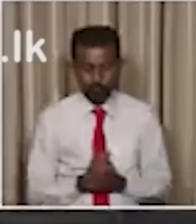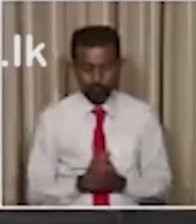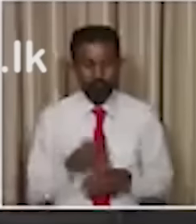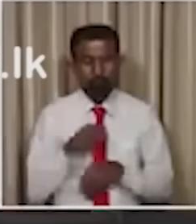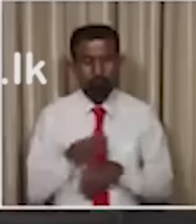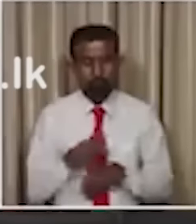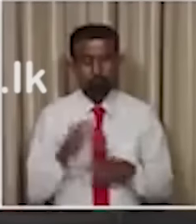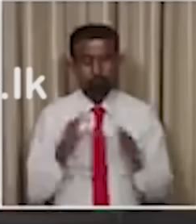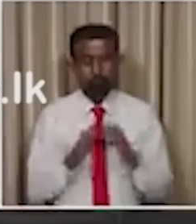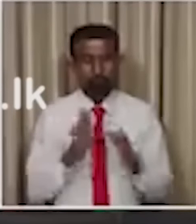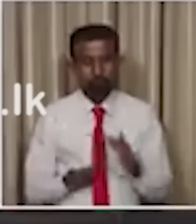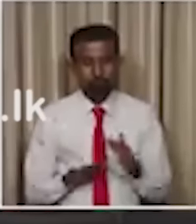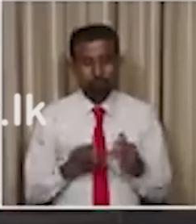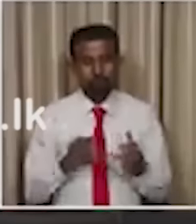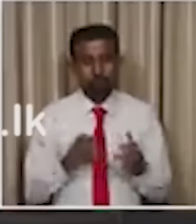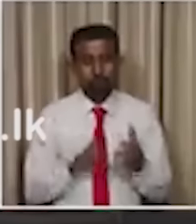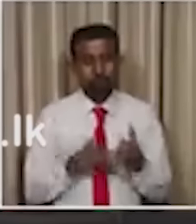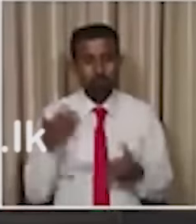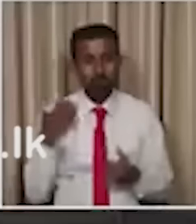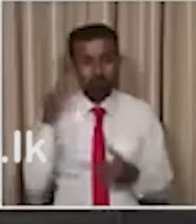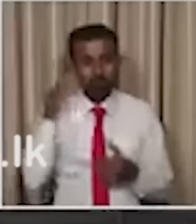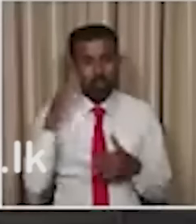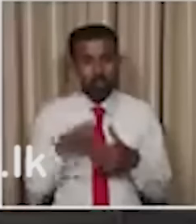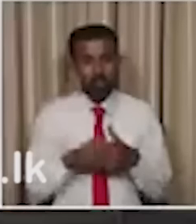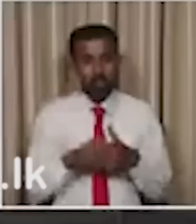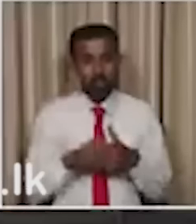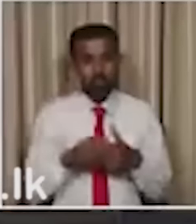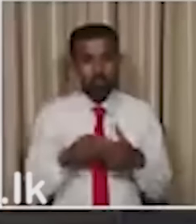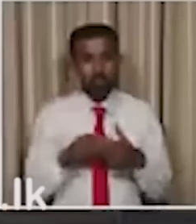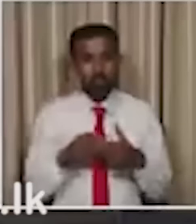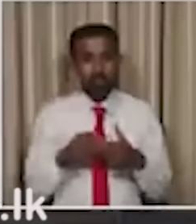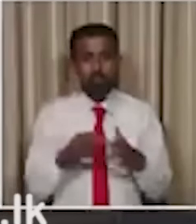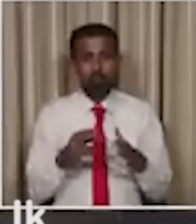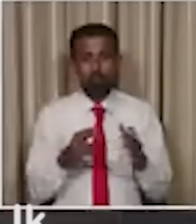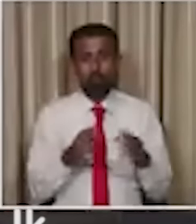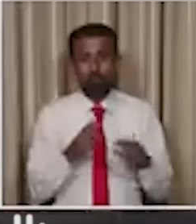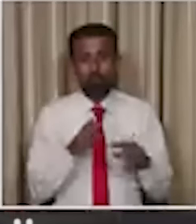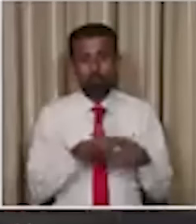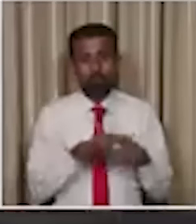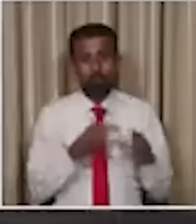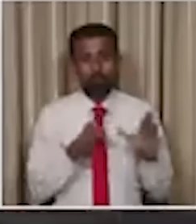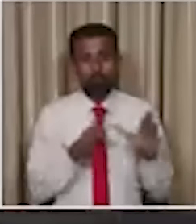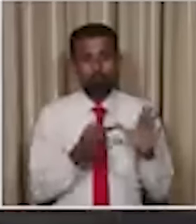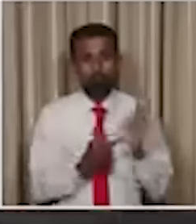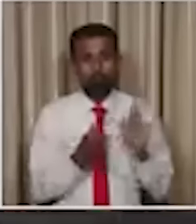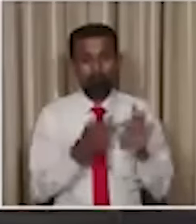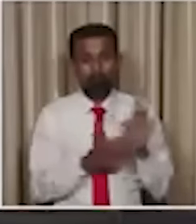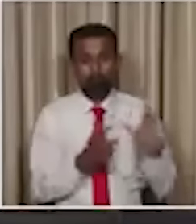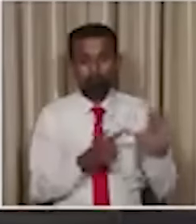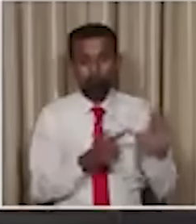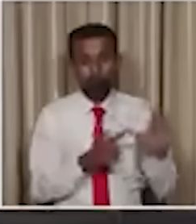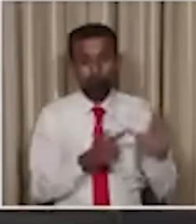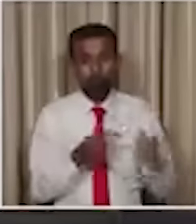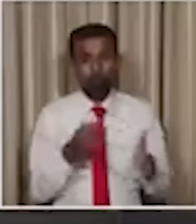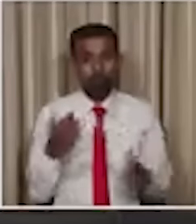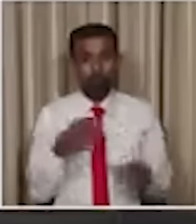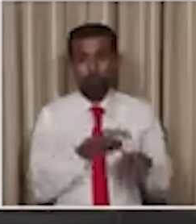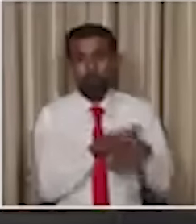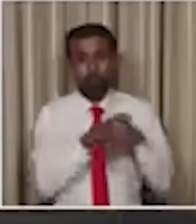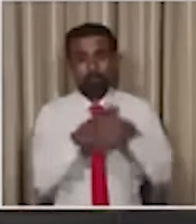අවස්ථාවේ නිවසේ සිටි සහරාන්ගේ බිරිඳවන අබ්දුල් කාදර් ෆතීමා හාදියා නැමැති අදාළ ස්ථානයට රැගෙන